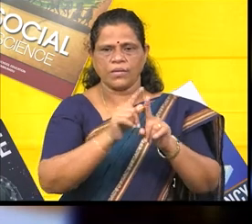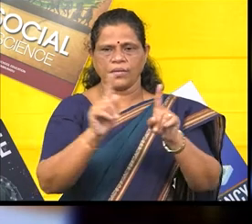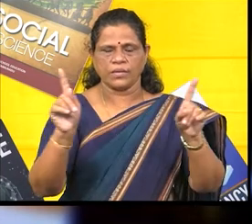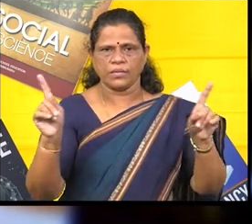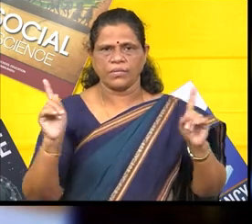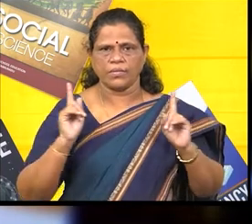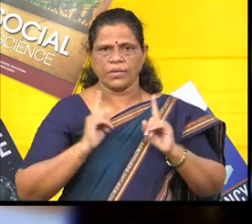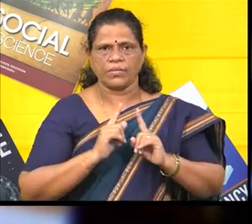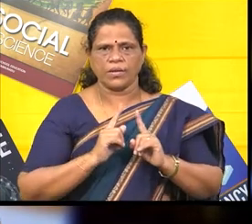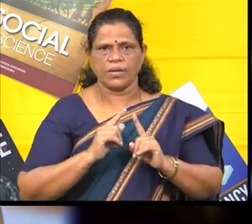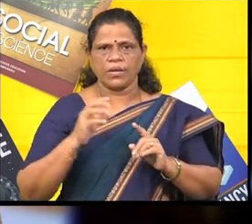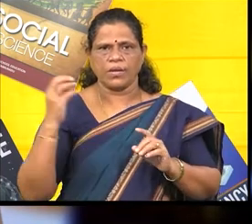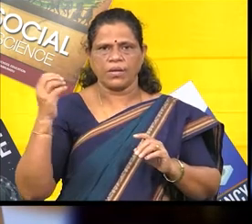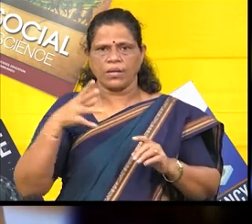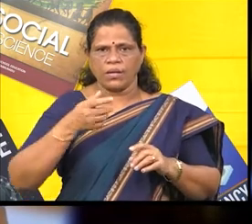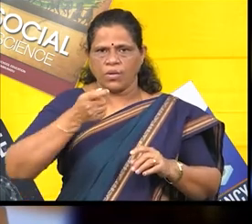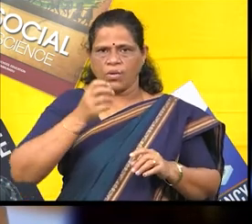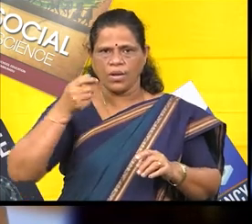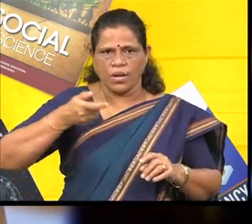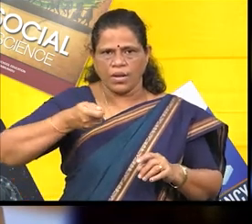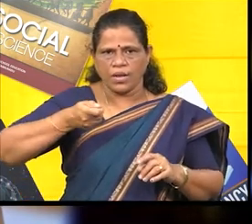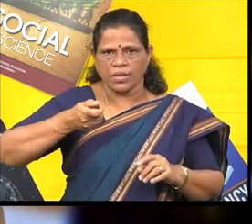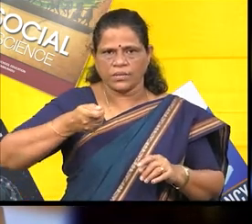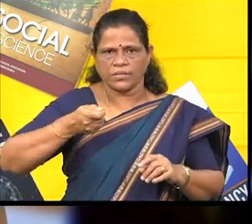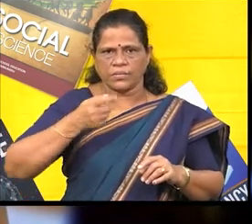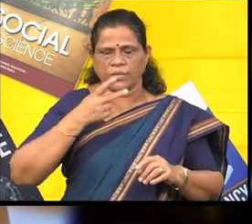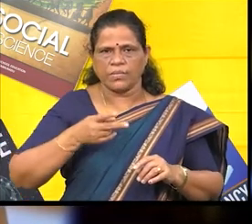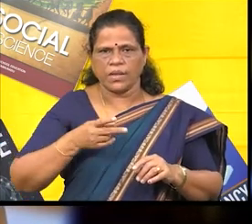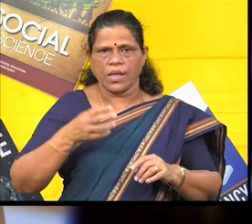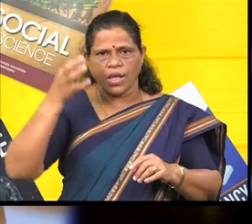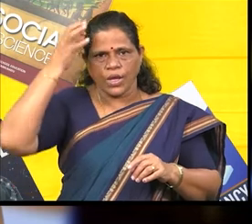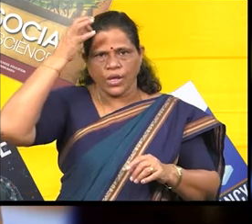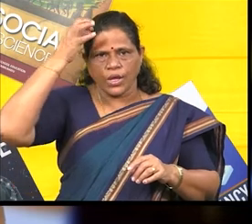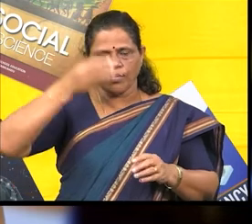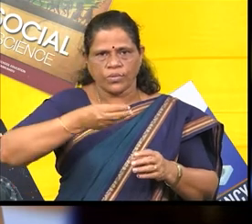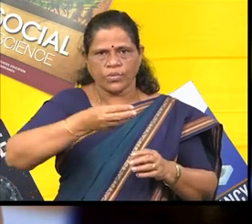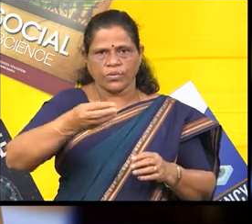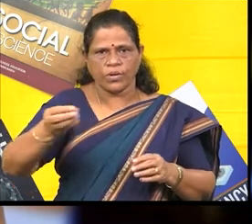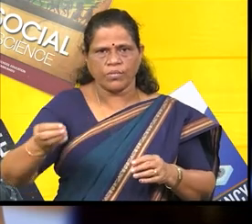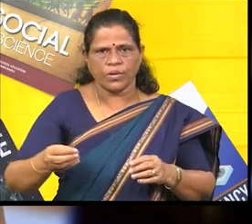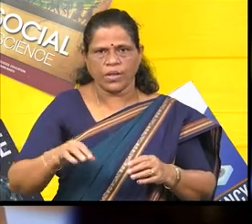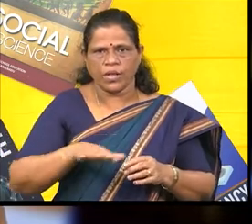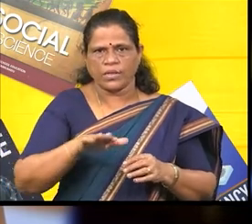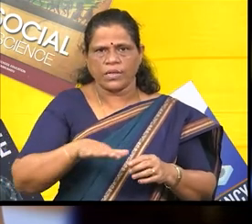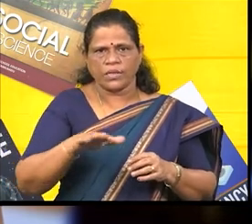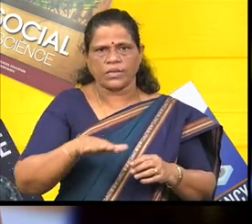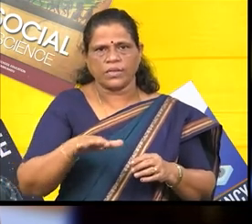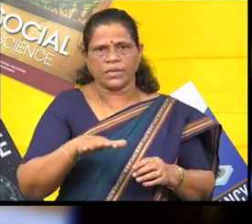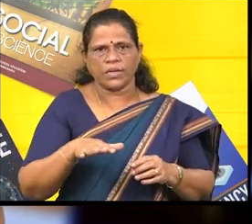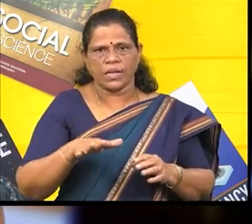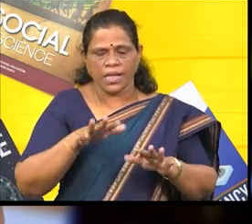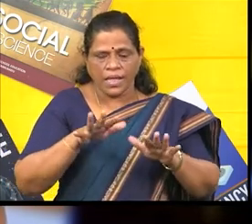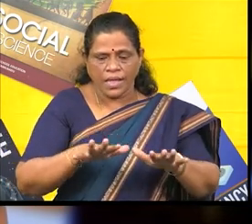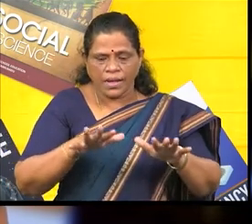தனிமைப்படுத்துவாங்க. தனிமைப்படுத்திய பிறகு ஒளி டார்ச் லைட்டு லைட் அடித்து பார்ப்பாங்க. கருப்பு நிற துகள்கள் போட்டு அந்த இடத்துல ஏதோ ஒன்று ஒரு